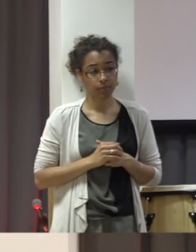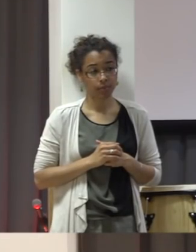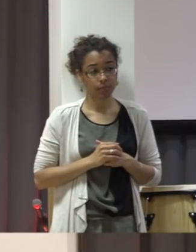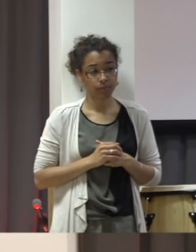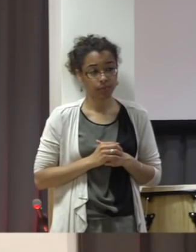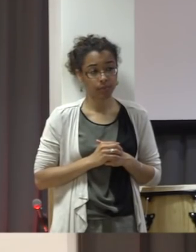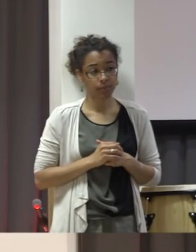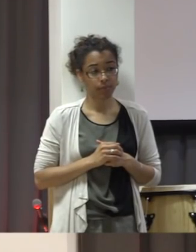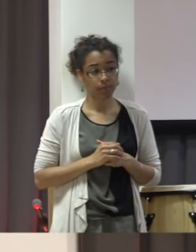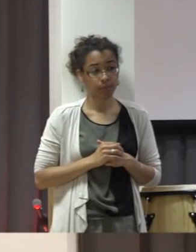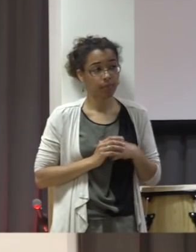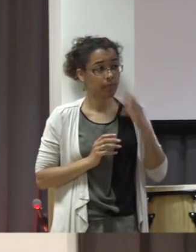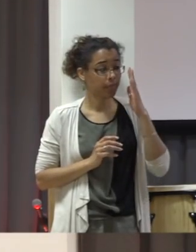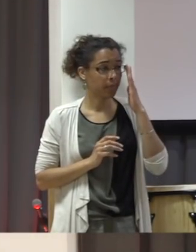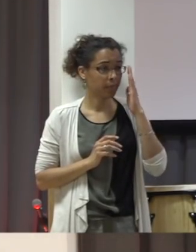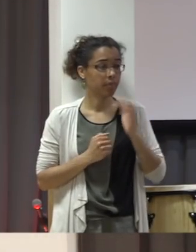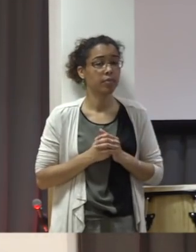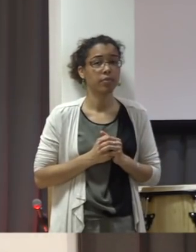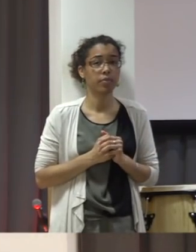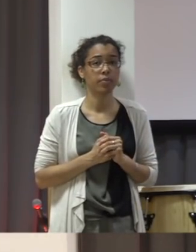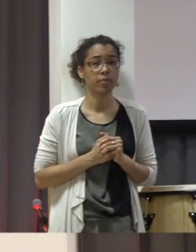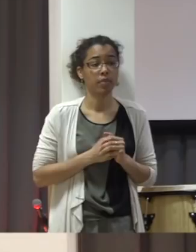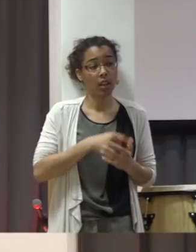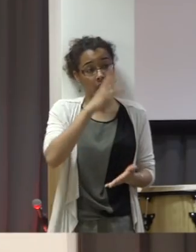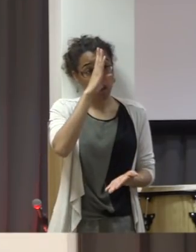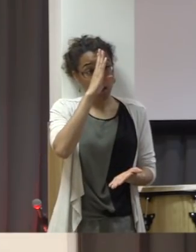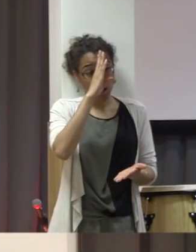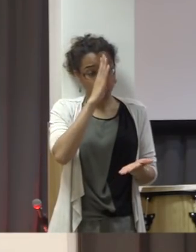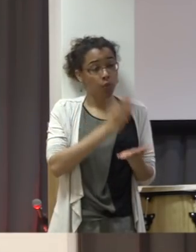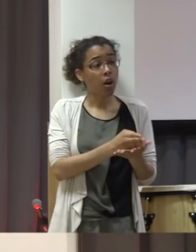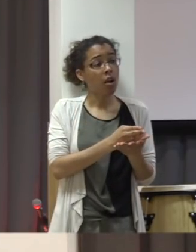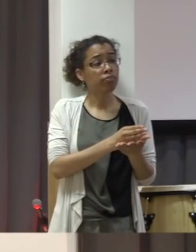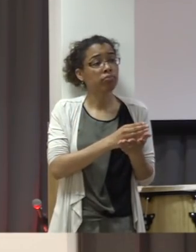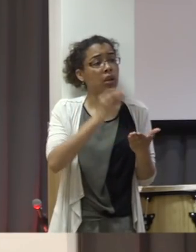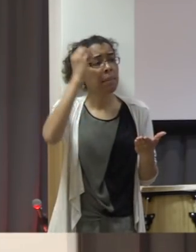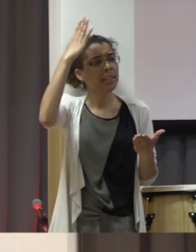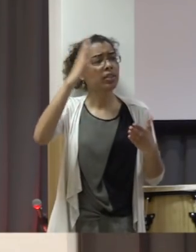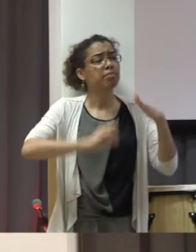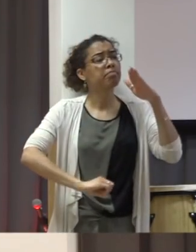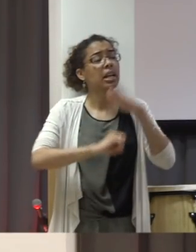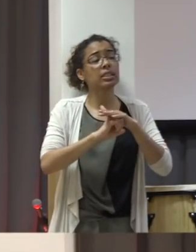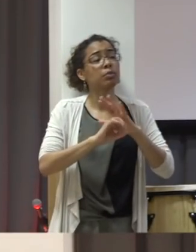Notre foi ne peut atteindre sa pleine maturité que lorsqu'elle se heurte